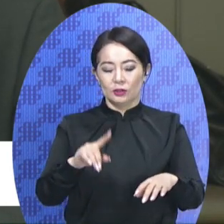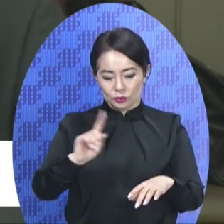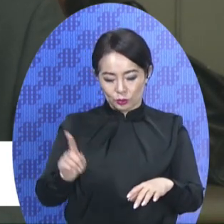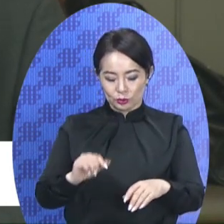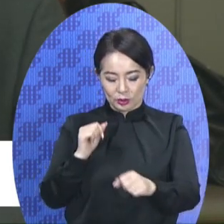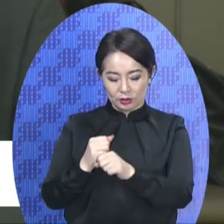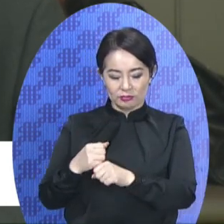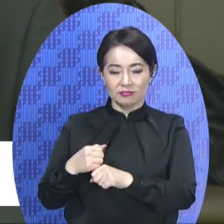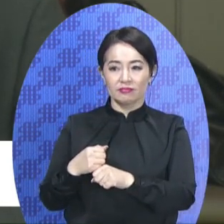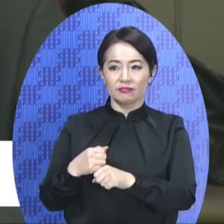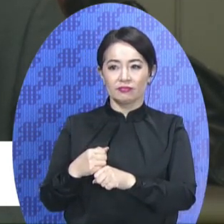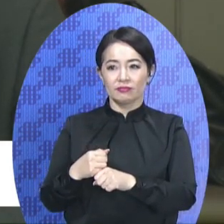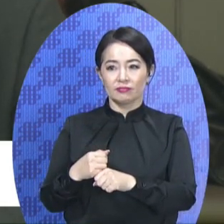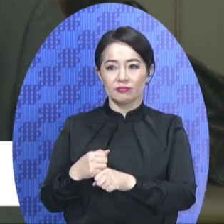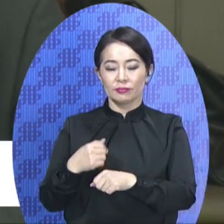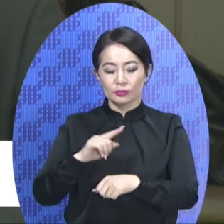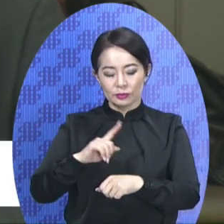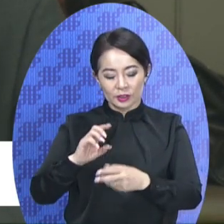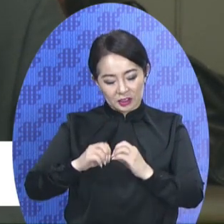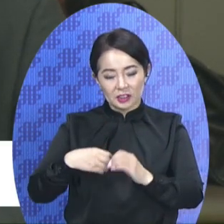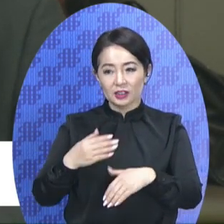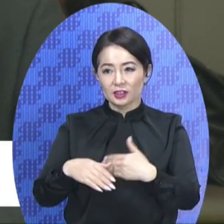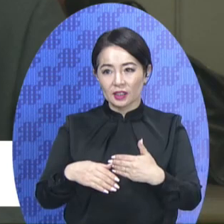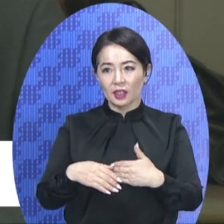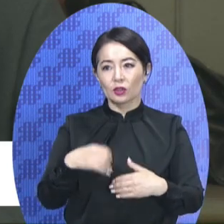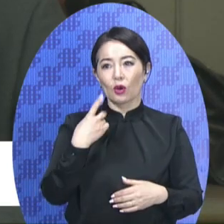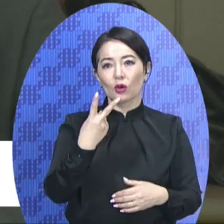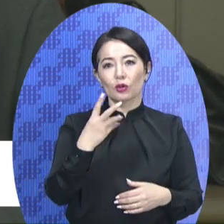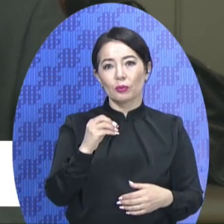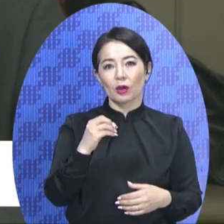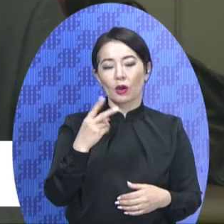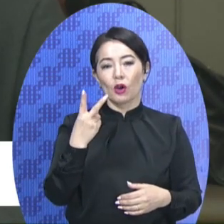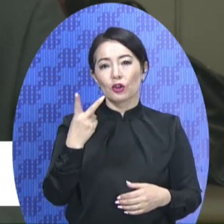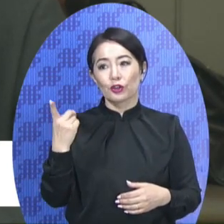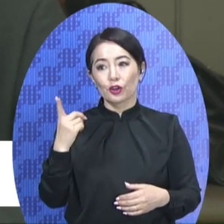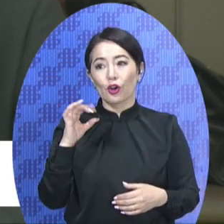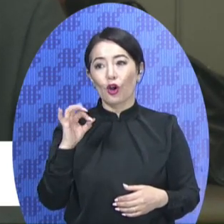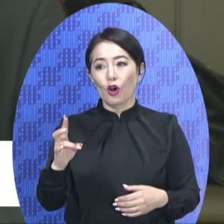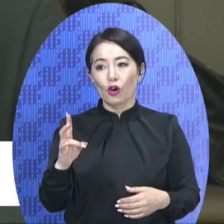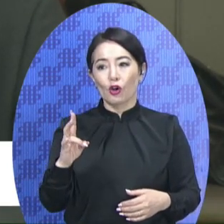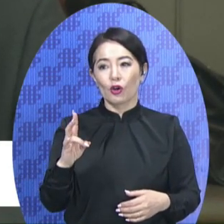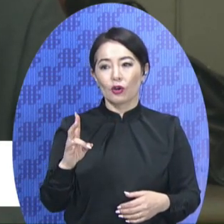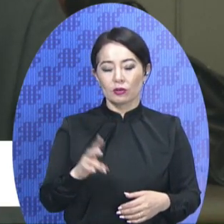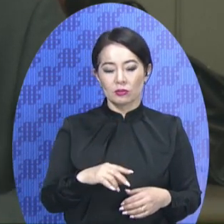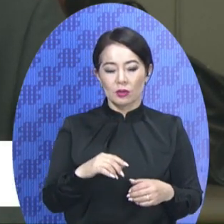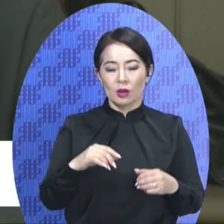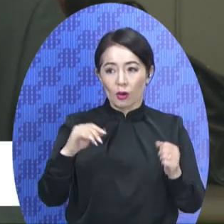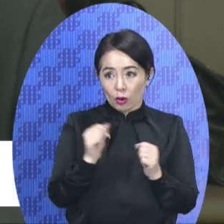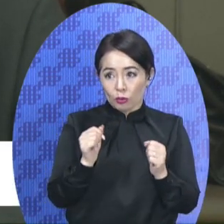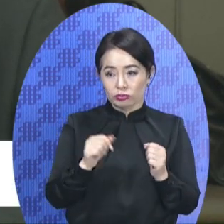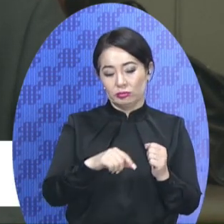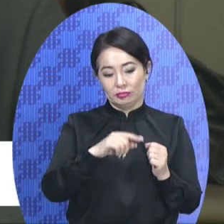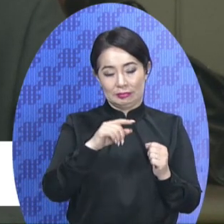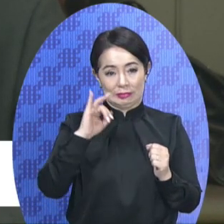энэ хийгдээд 2021 оны одоо үлийг хачаалт бол